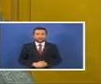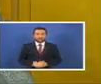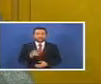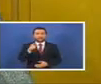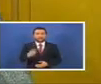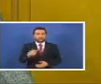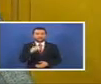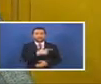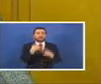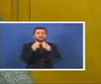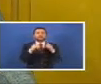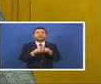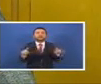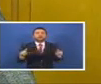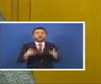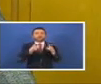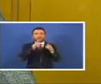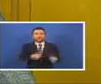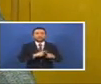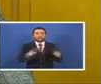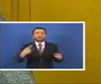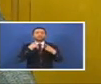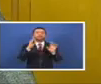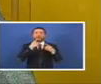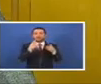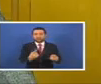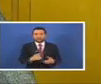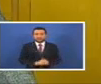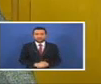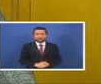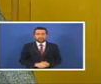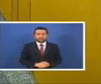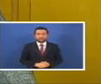Bunu bıkmadan usanmadan dile getireceğiz.